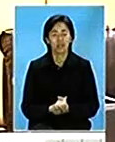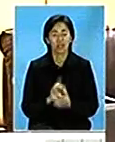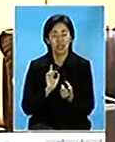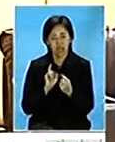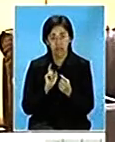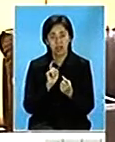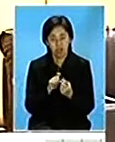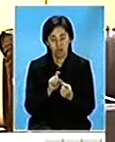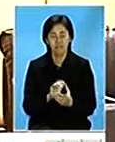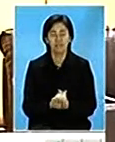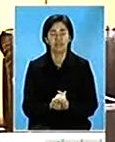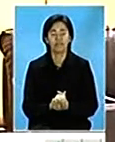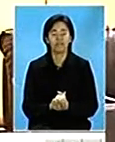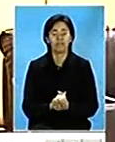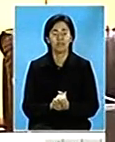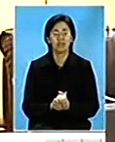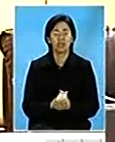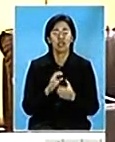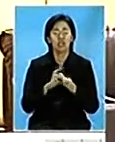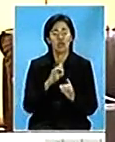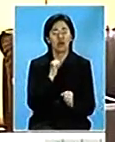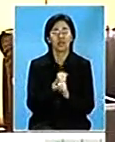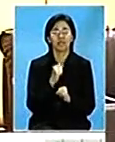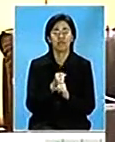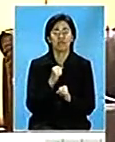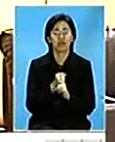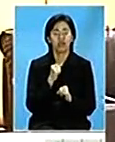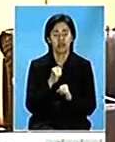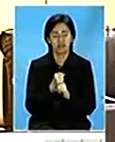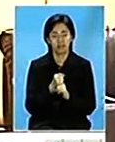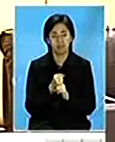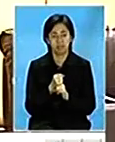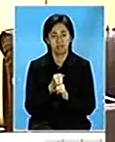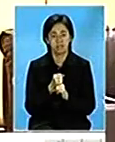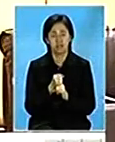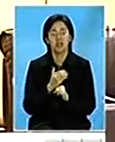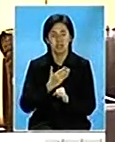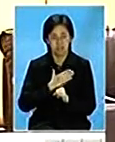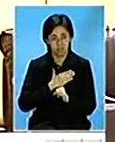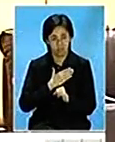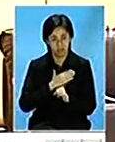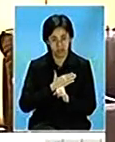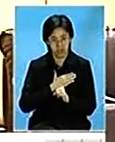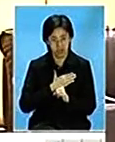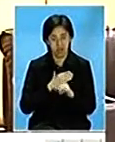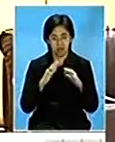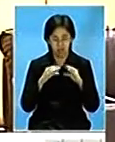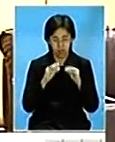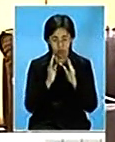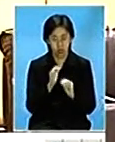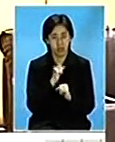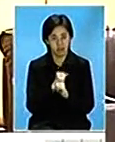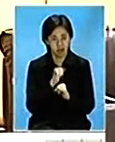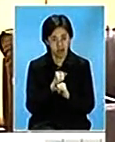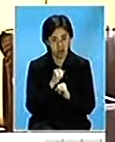องกับงานที่กระผมได้ประชุมเจ้าหน้าที่